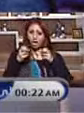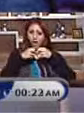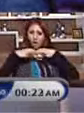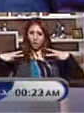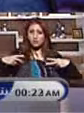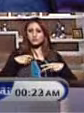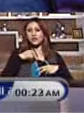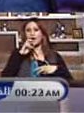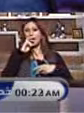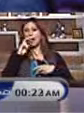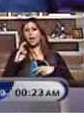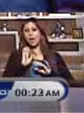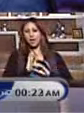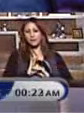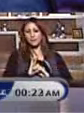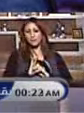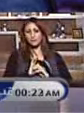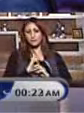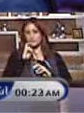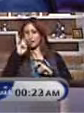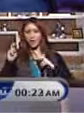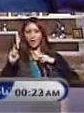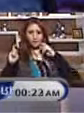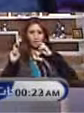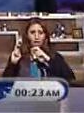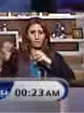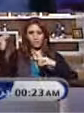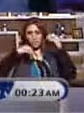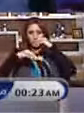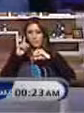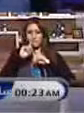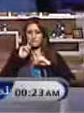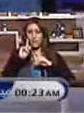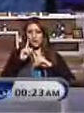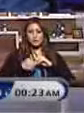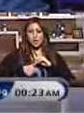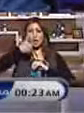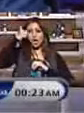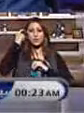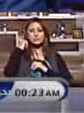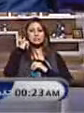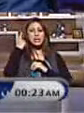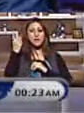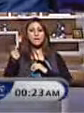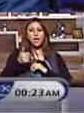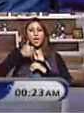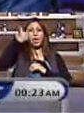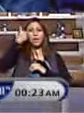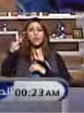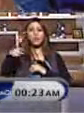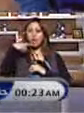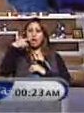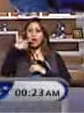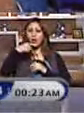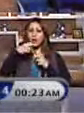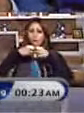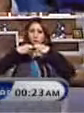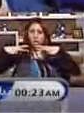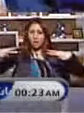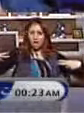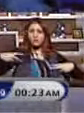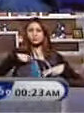تفنين كلامه او اداح امر ما او رجوع الى قاعده معينه ويكون في اسس من قواعد الحوار اما